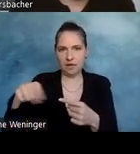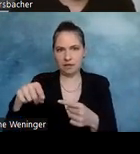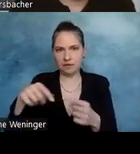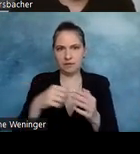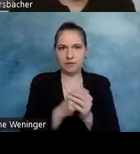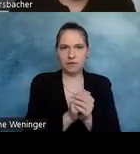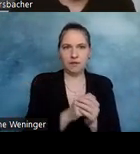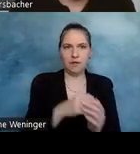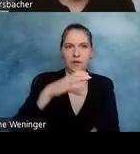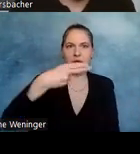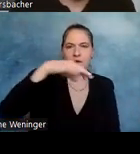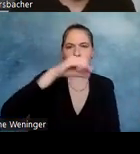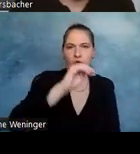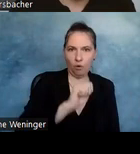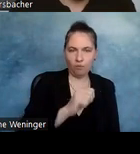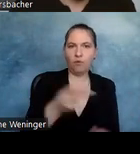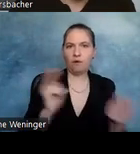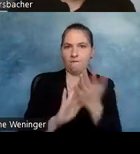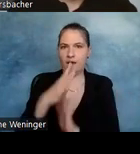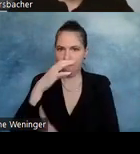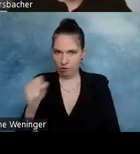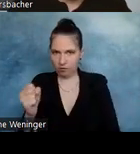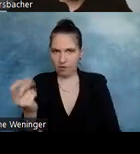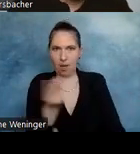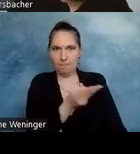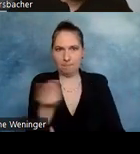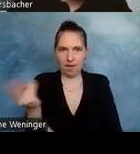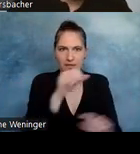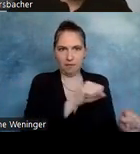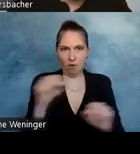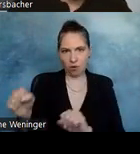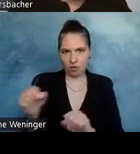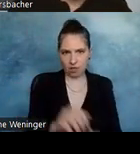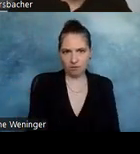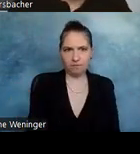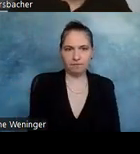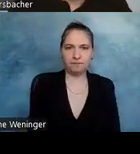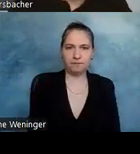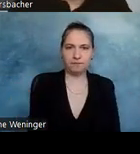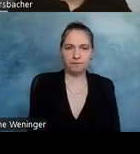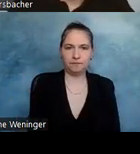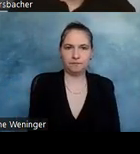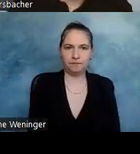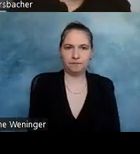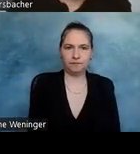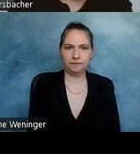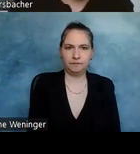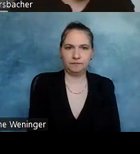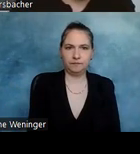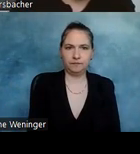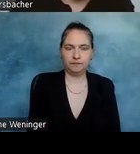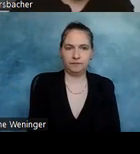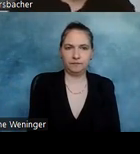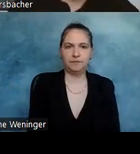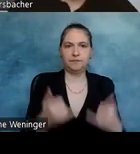gibt den sowohl für Chrome als auch für Firefox. Und ich gehe einfach mal drauf. Ich habe jetzt auf den Link geklickt und bin jetzt